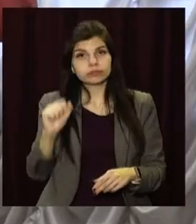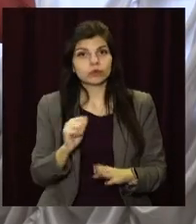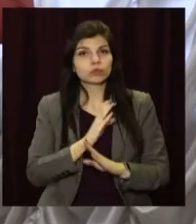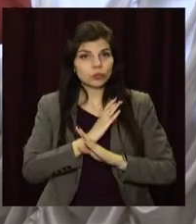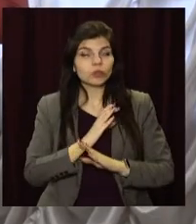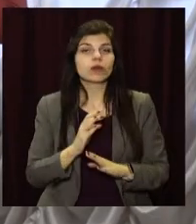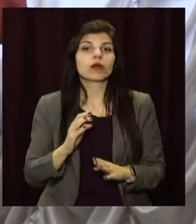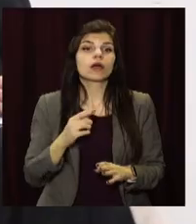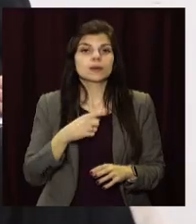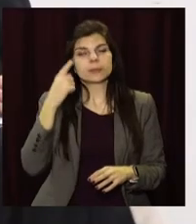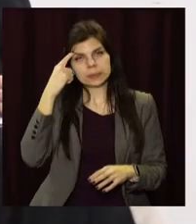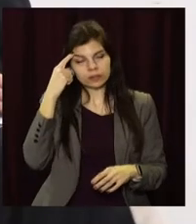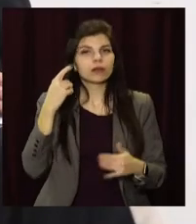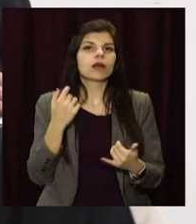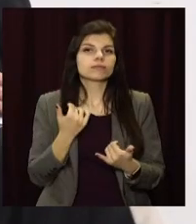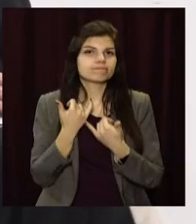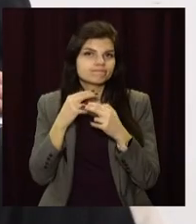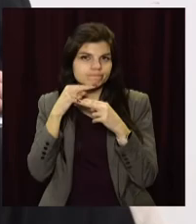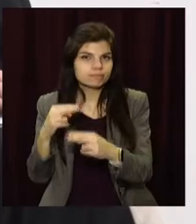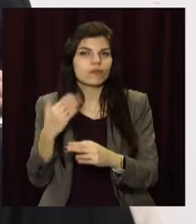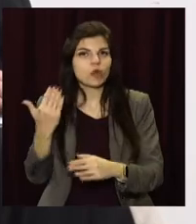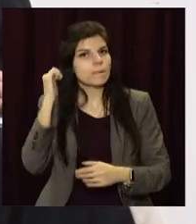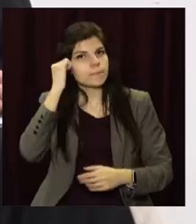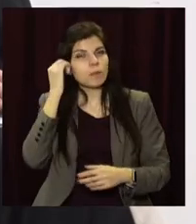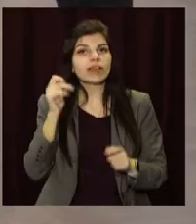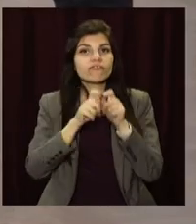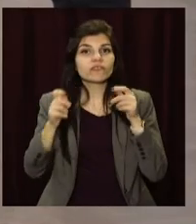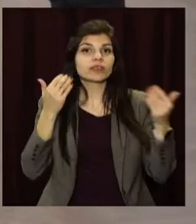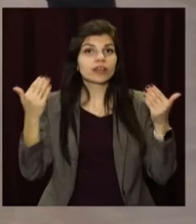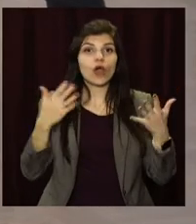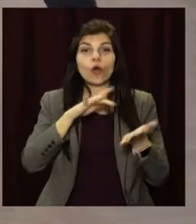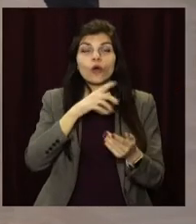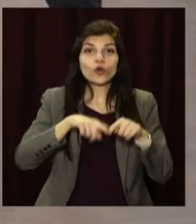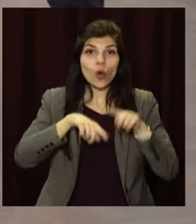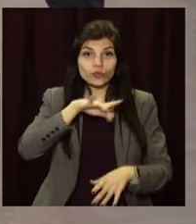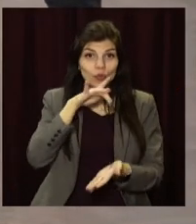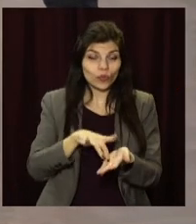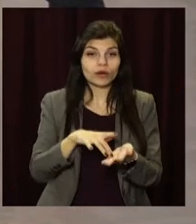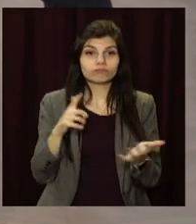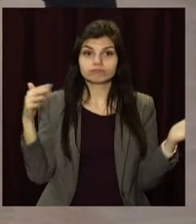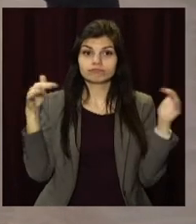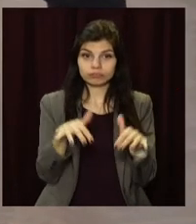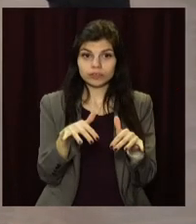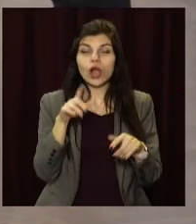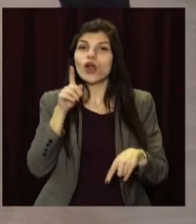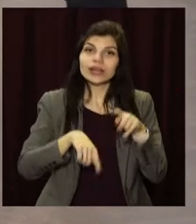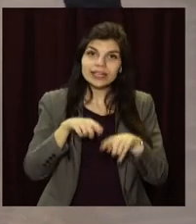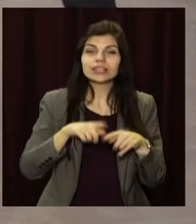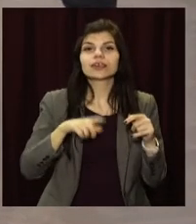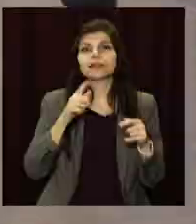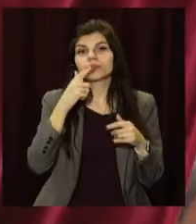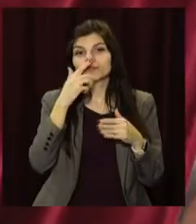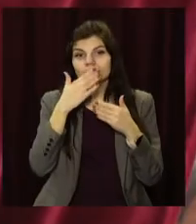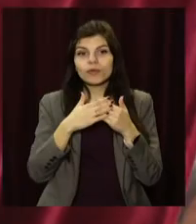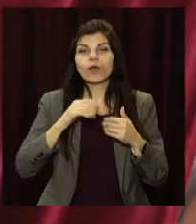стало, пояснює, вернісаж присвятила його пам'яті. На відкриття виставки в рідному місті художницю прийшли підтримати рідні, а